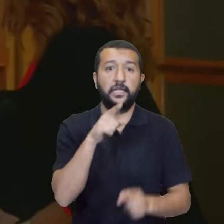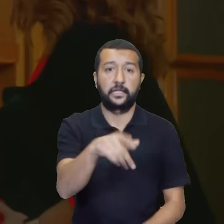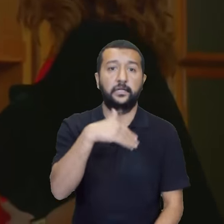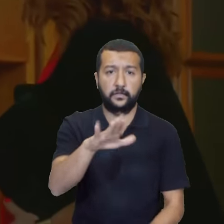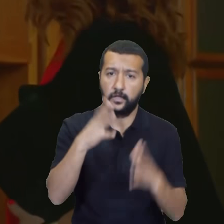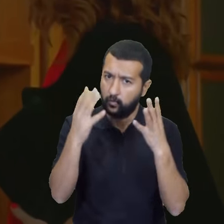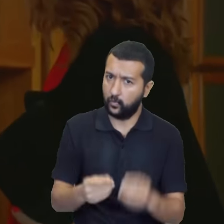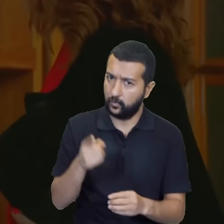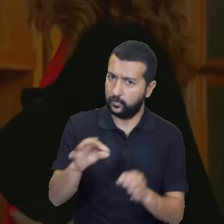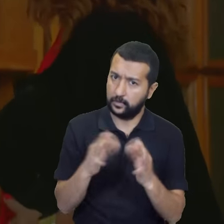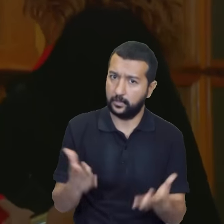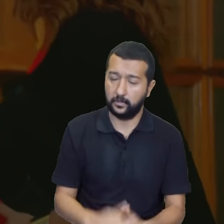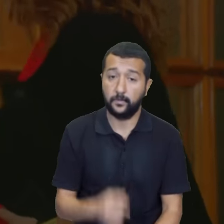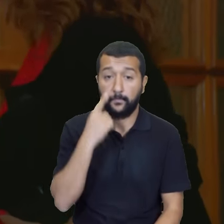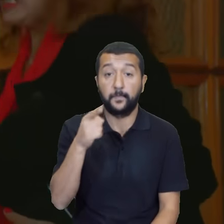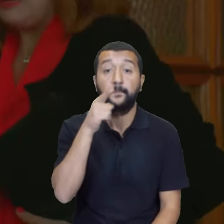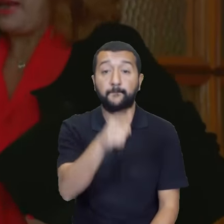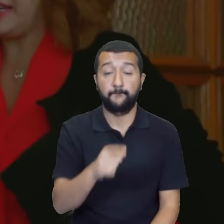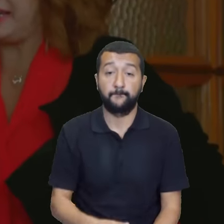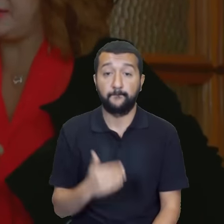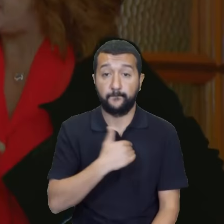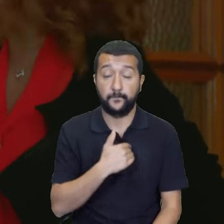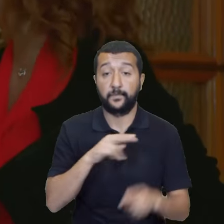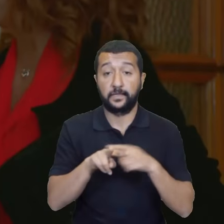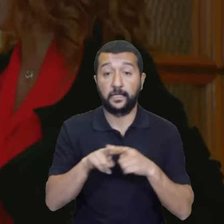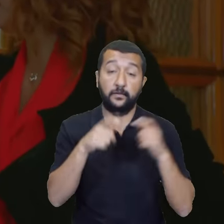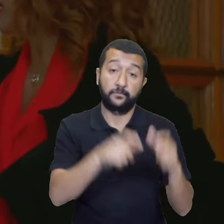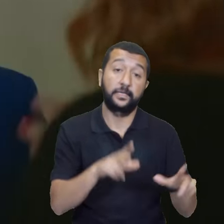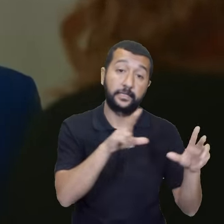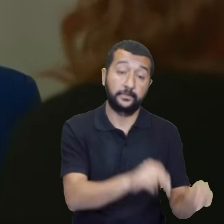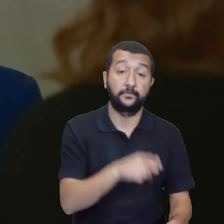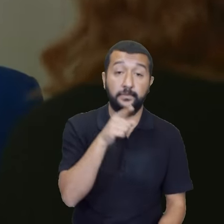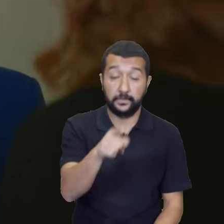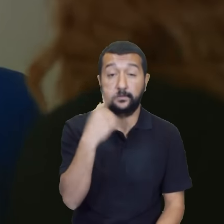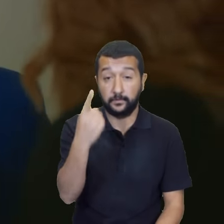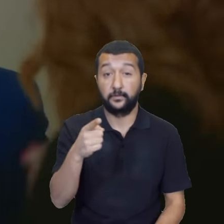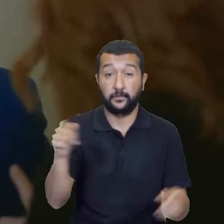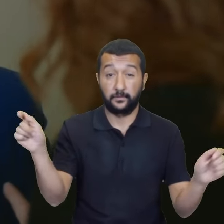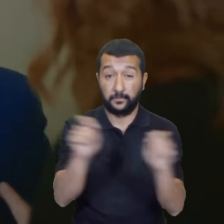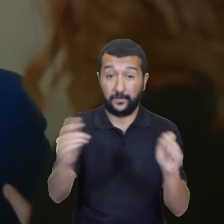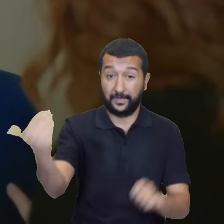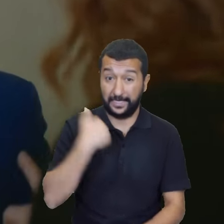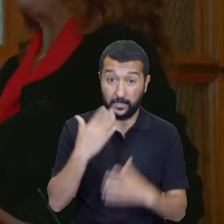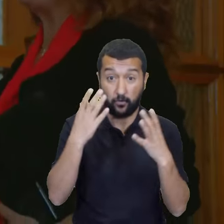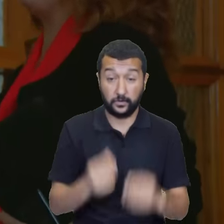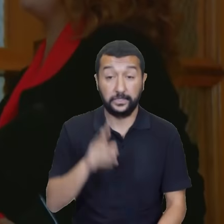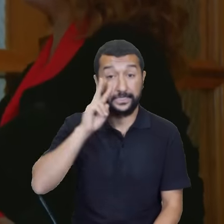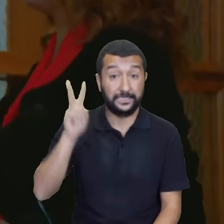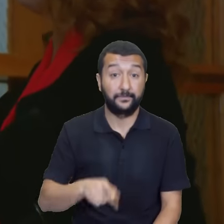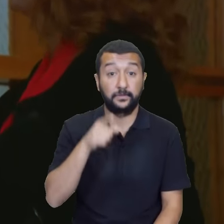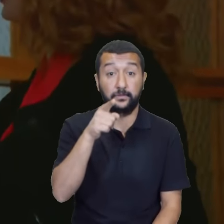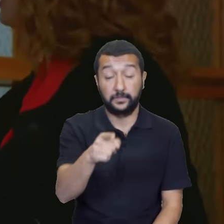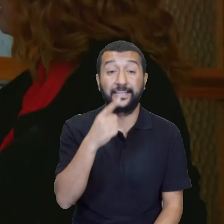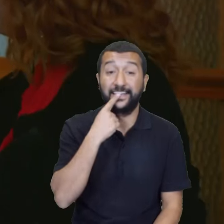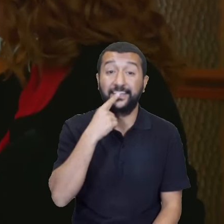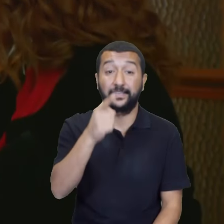bas. Ne oluyor ya? Bana bak. Ben yeğenimin tarafında yatacağım. Eğer paravanı geçip de yanıma gelirsen, yeminle